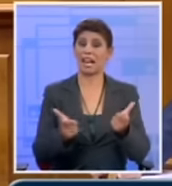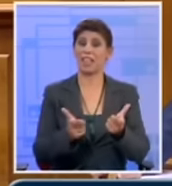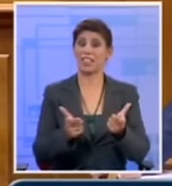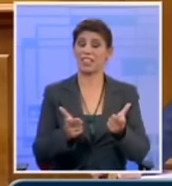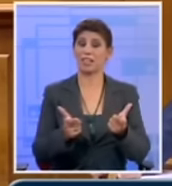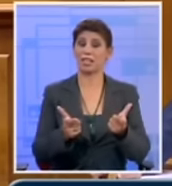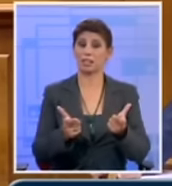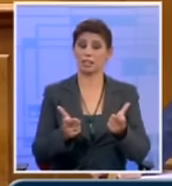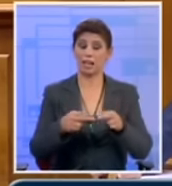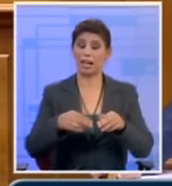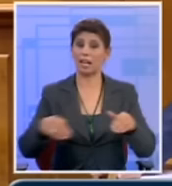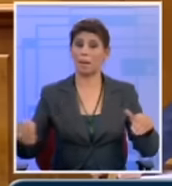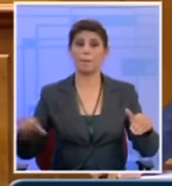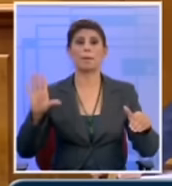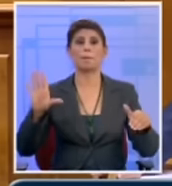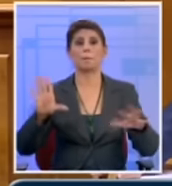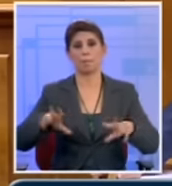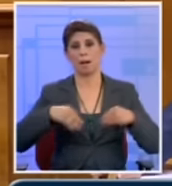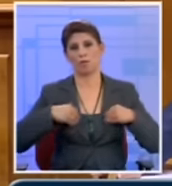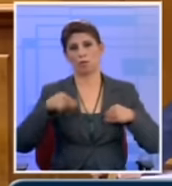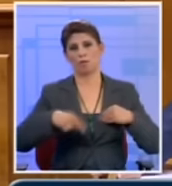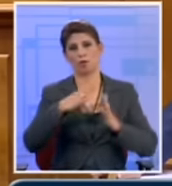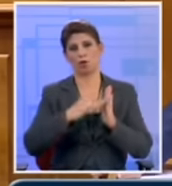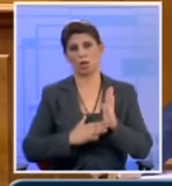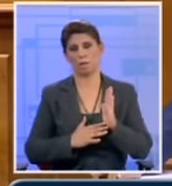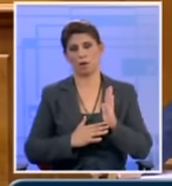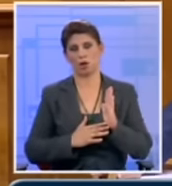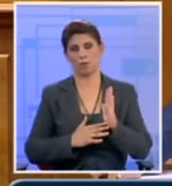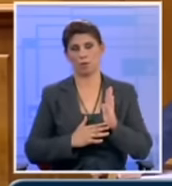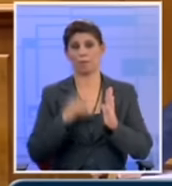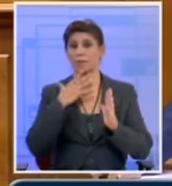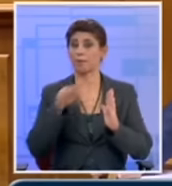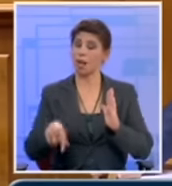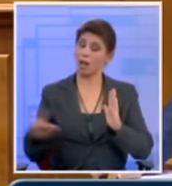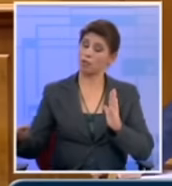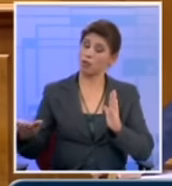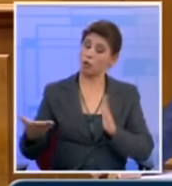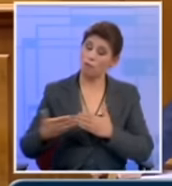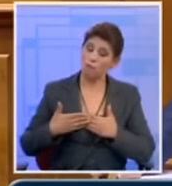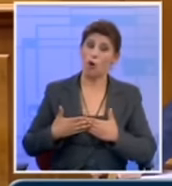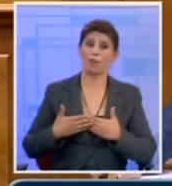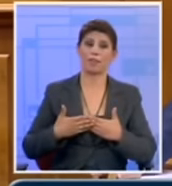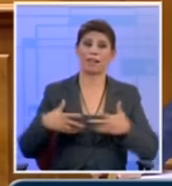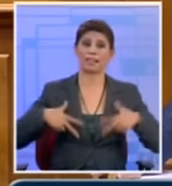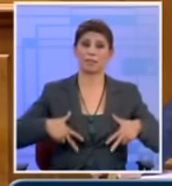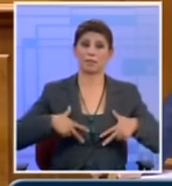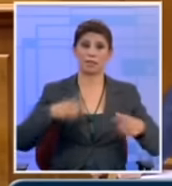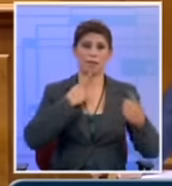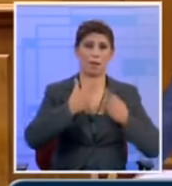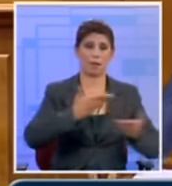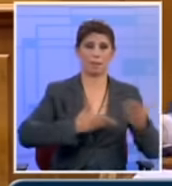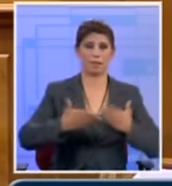γραμμή να μην γίνει αποδεκτό ως βάση αυτό το κείμενο. Και άρα αυτό βοηθάει την κυβέρνηση στη διαπραγματευτική της προσπάθεια.